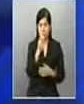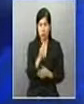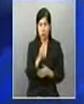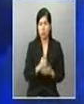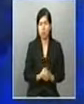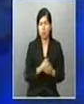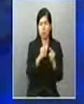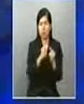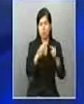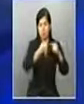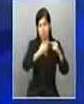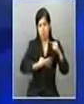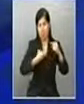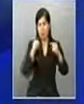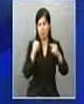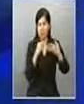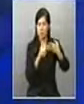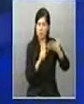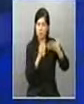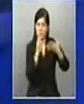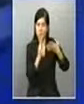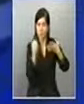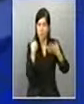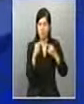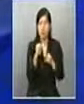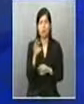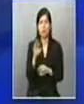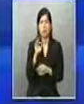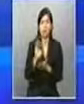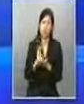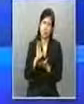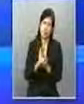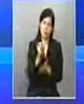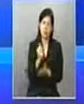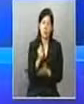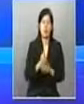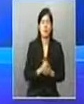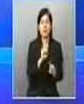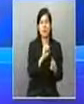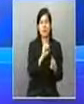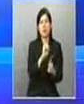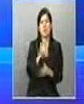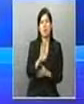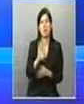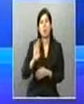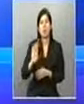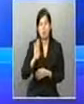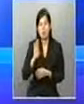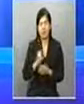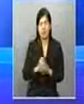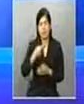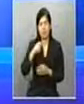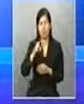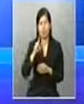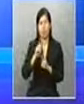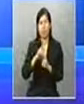ที่4ที่มองว่าออกมาโดดเด่นตรงนี้ก็สามารถเลือกลงทุนได้ค่ะเป็นคำแนะนำจากทางด้านของบริษัทหลักทรัพย์ธนชาตินะคะส่วนใครที่อย